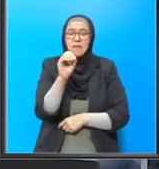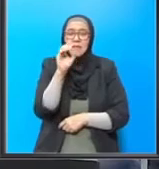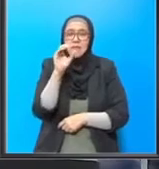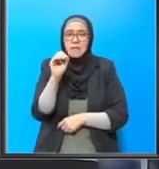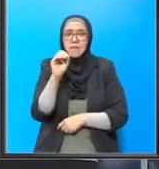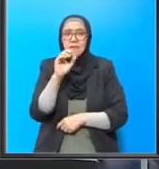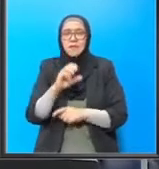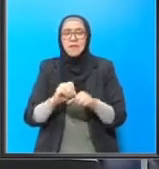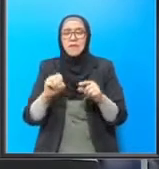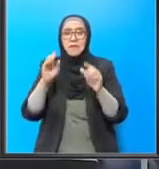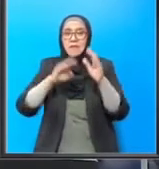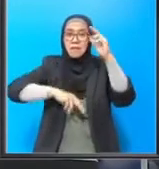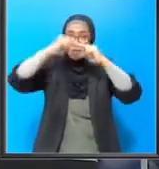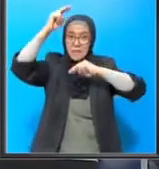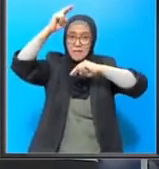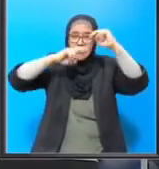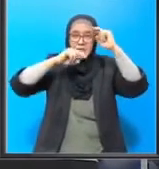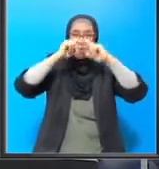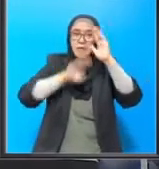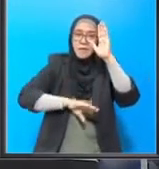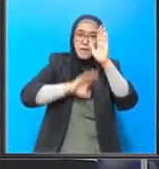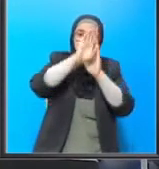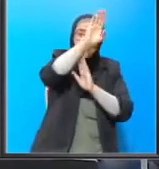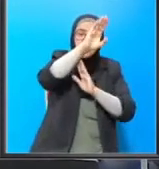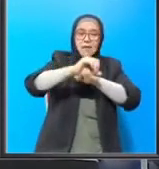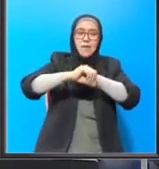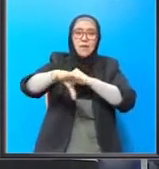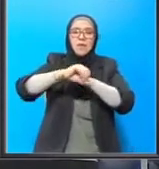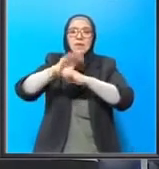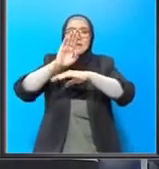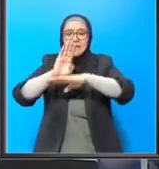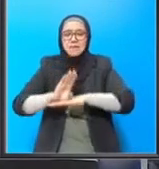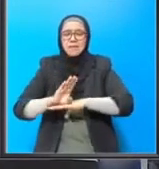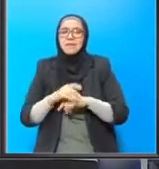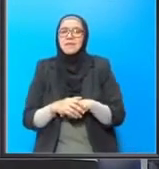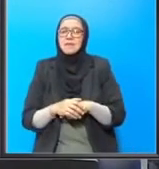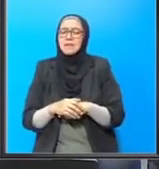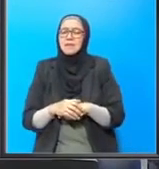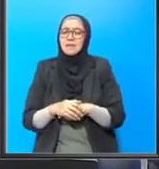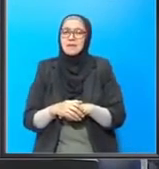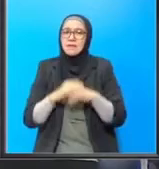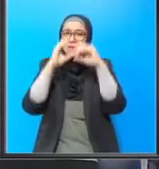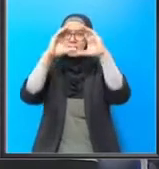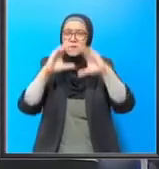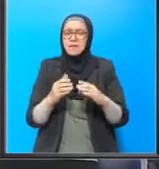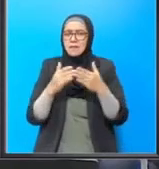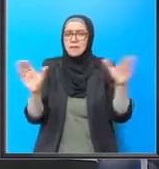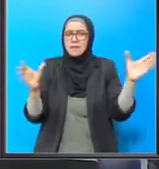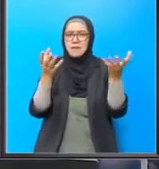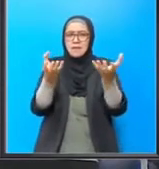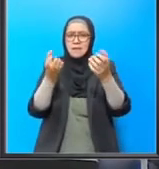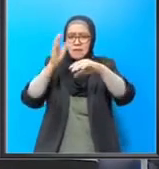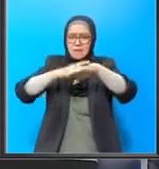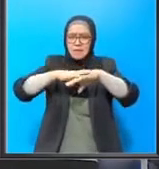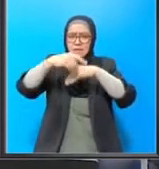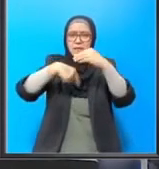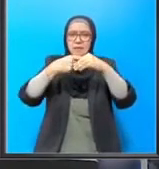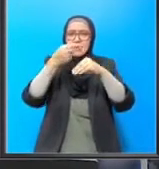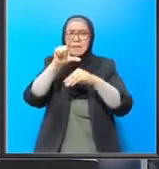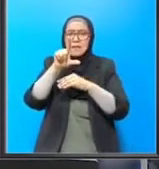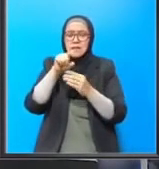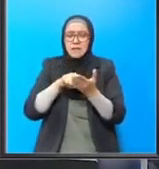pembangunan dan promosi kebudayaan secara umumnya Saya ingin menyentuh di dalam pegawai